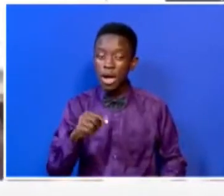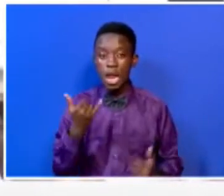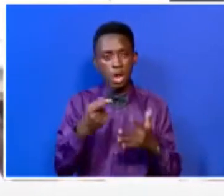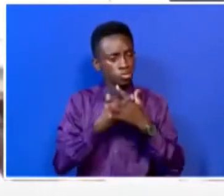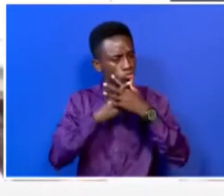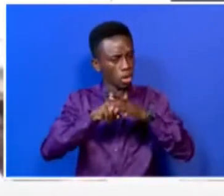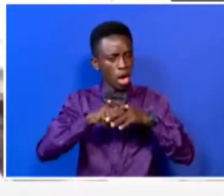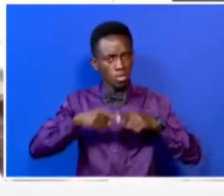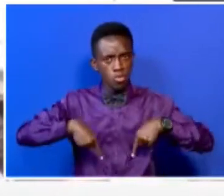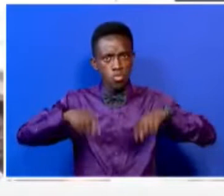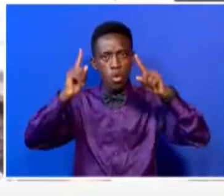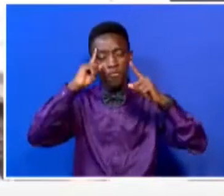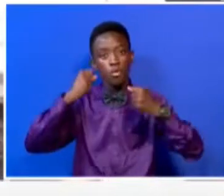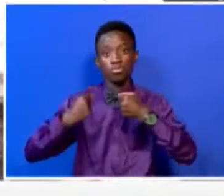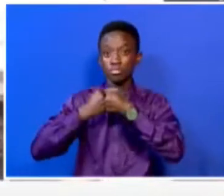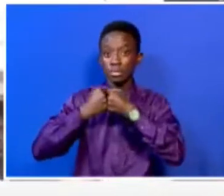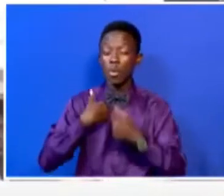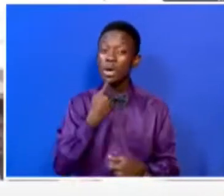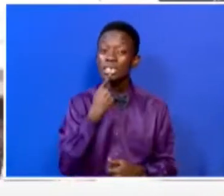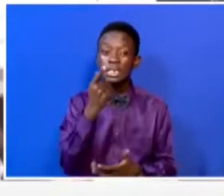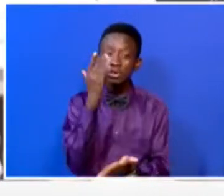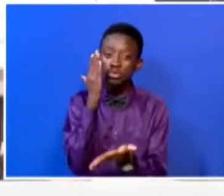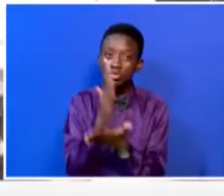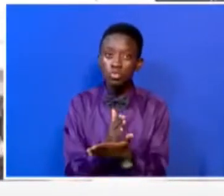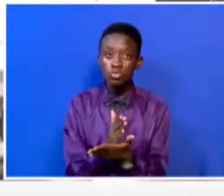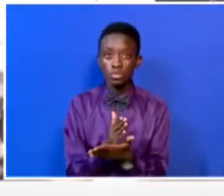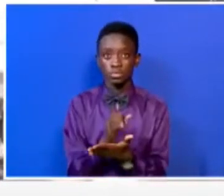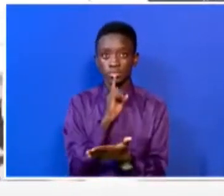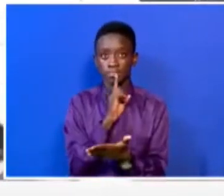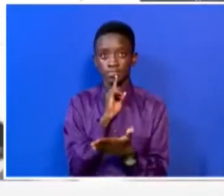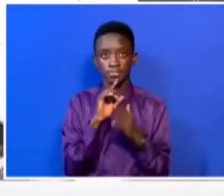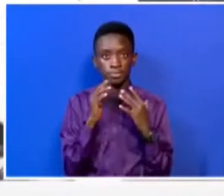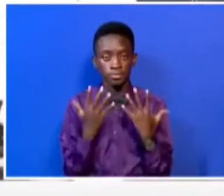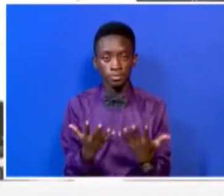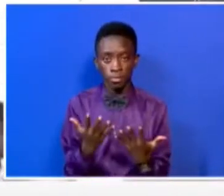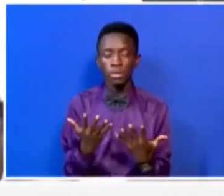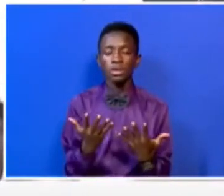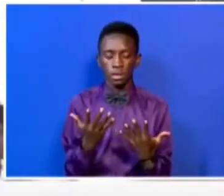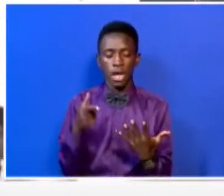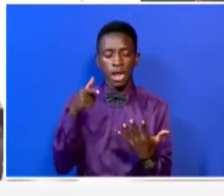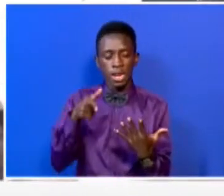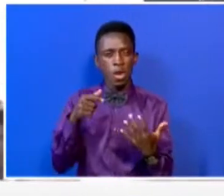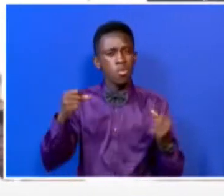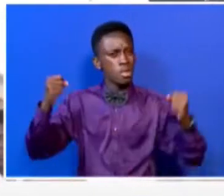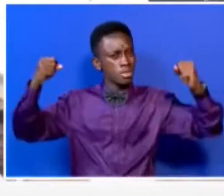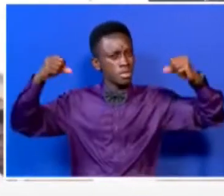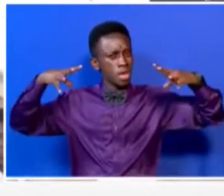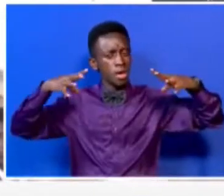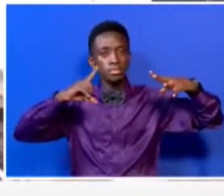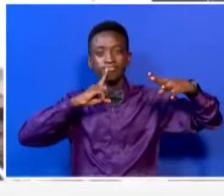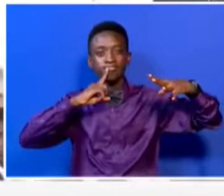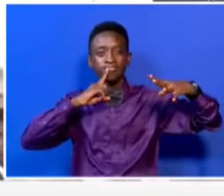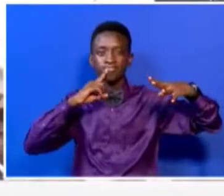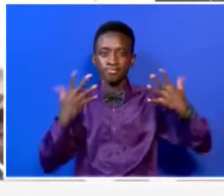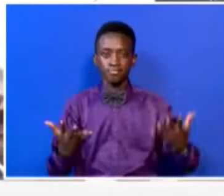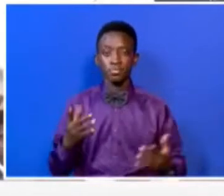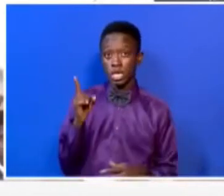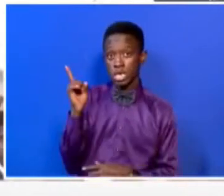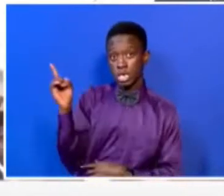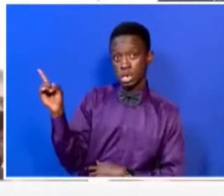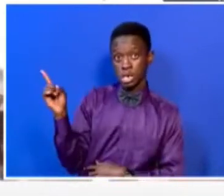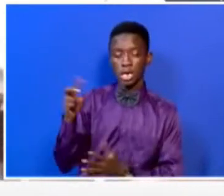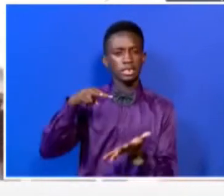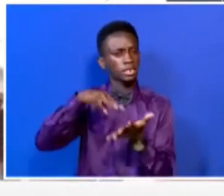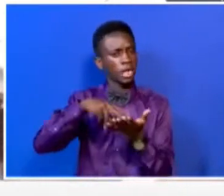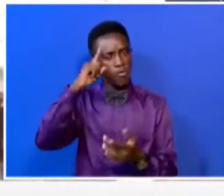kuambia watu ukweli mchana kutwa kwamba mimi nasimama kiti cha urais kwa